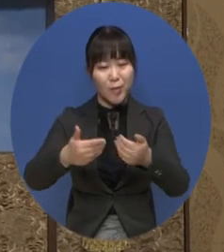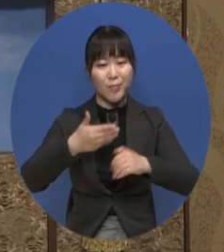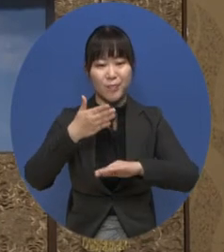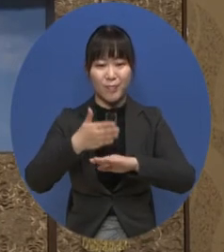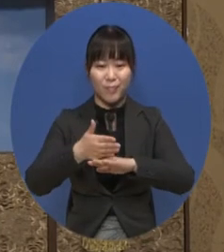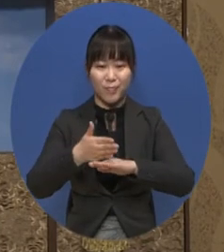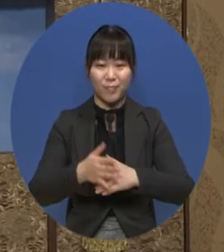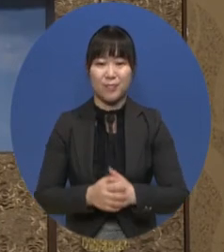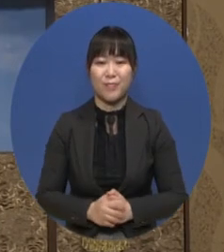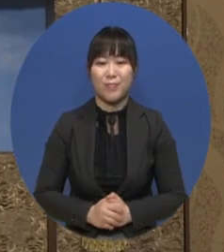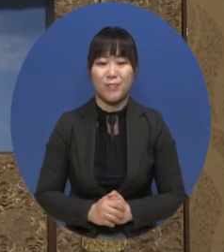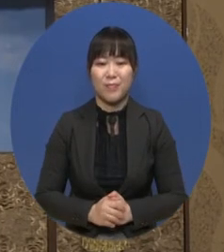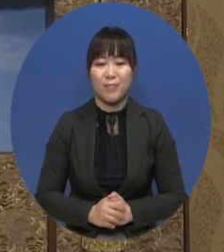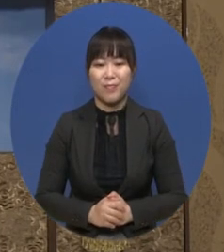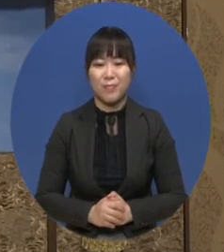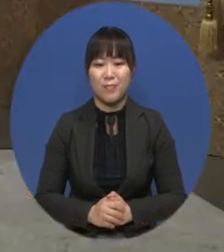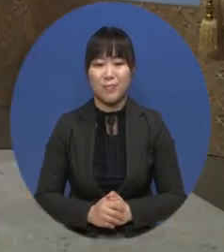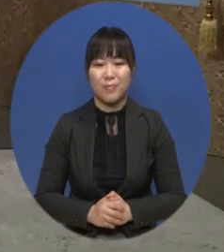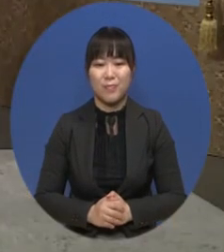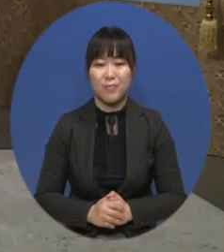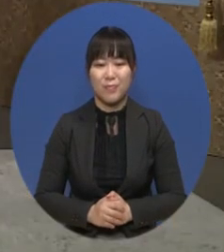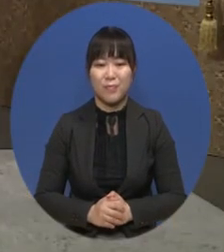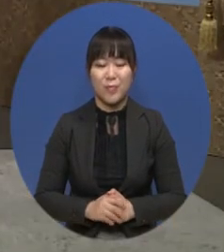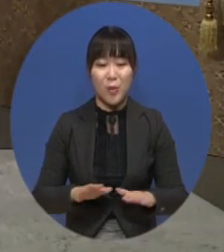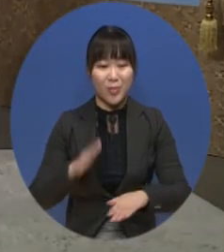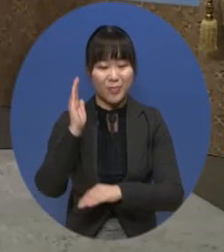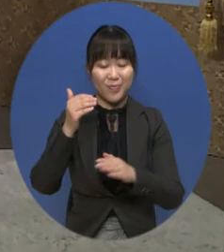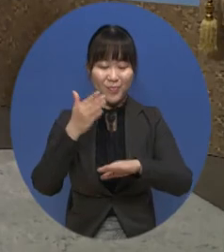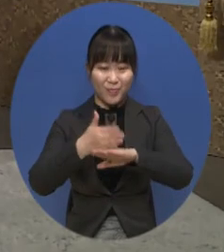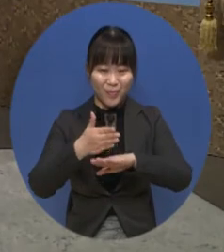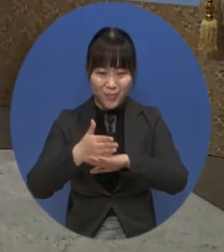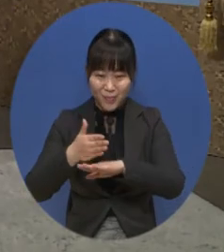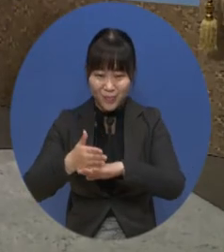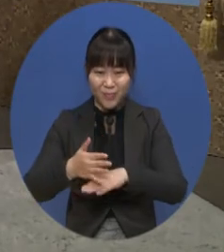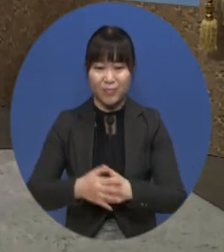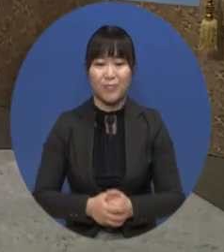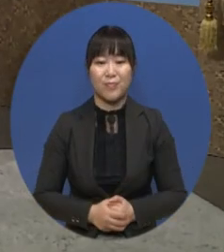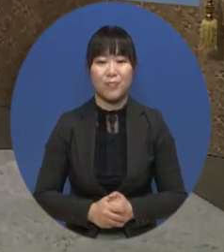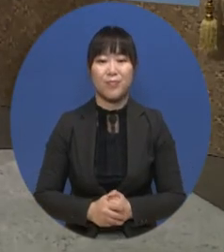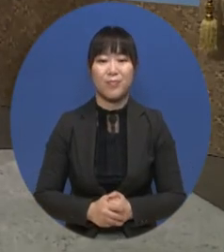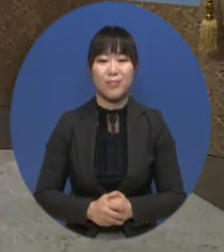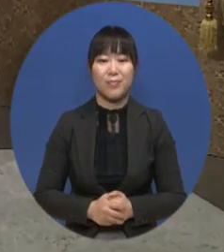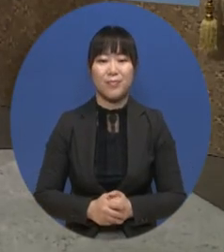가져주시면 좋겠습니다. 네, 오늘 좋은 말씀 네, 감사합니다. 감사합니다.